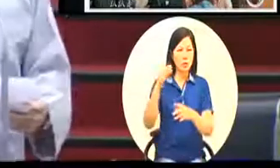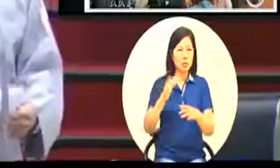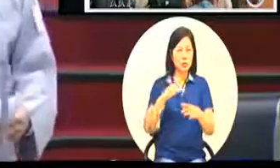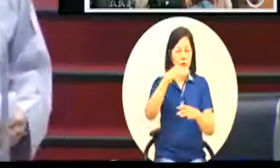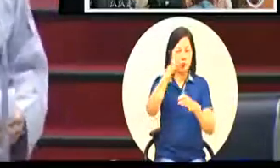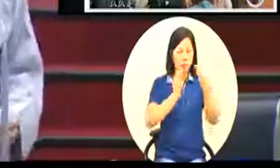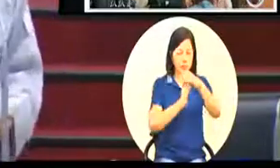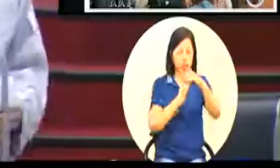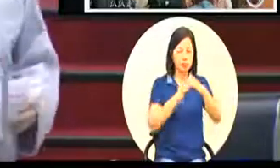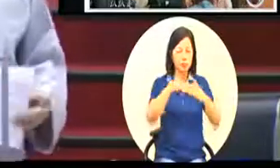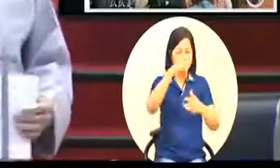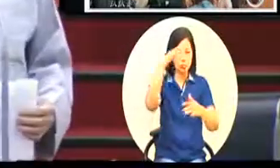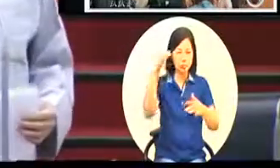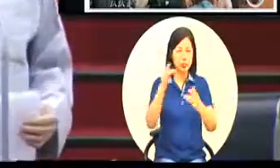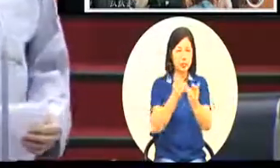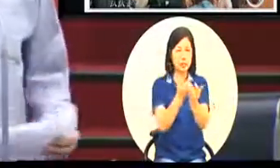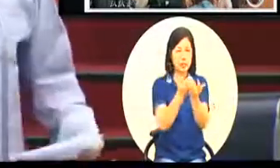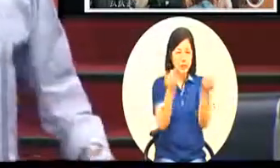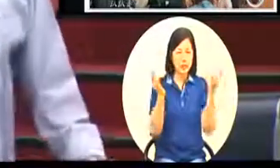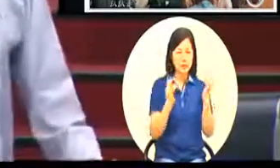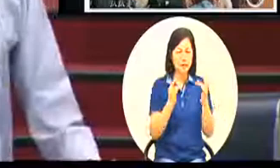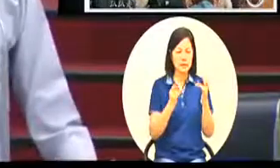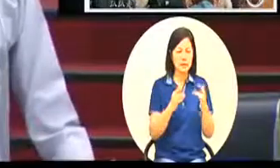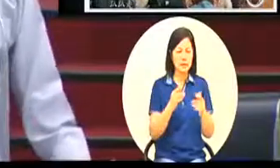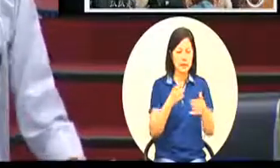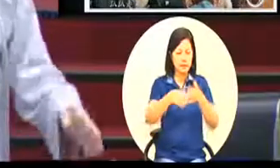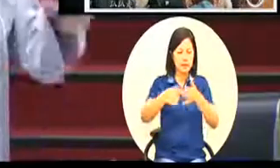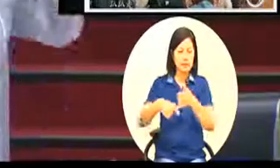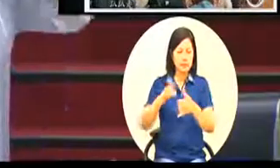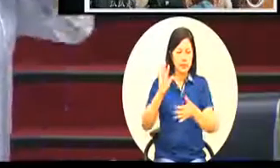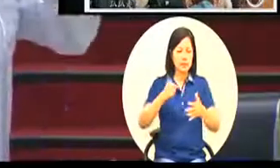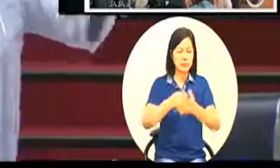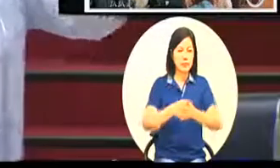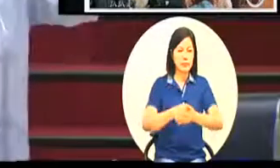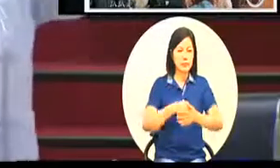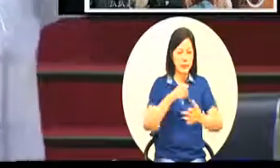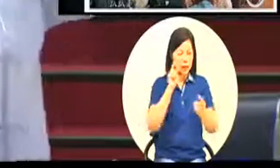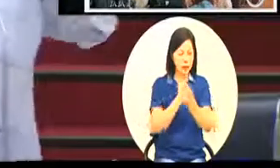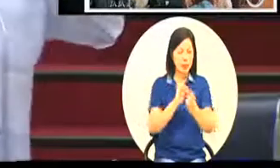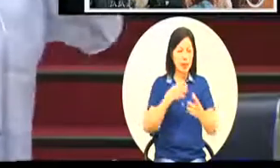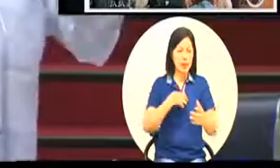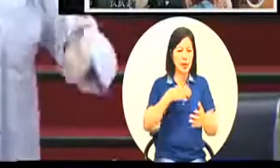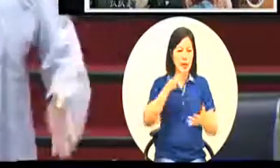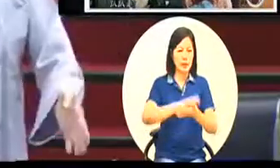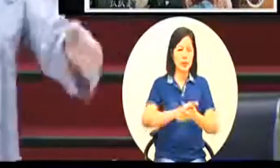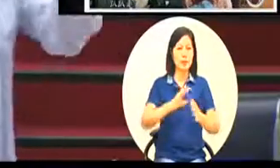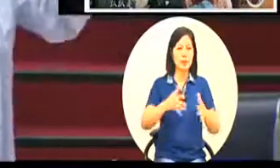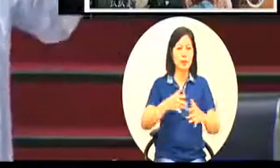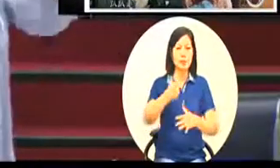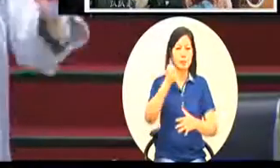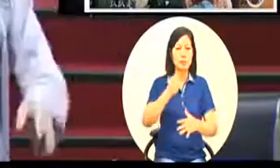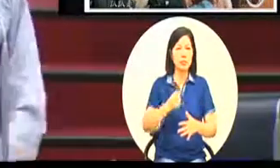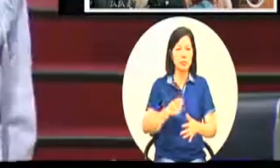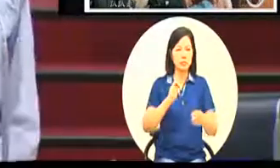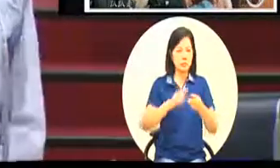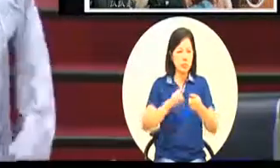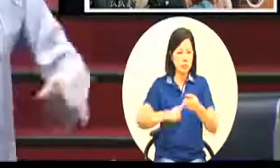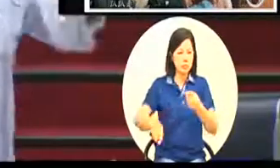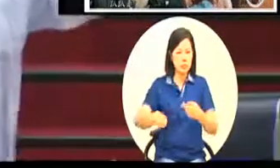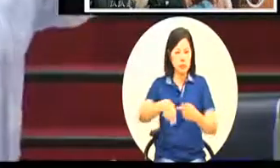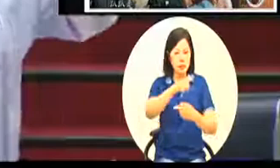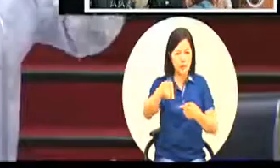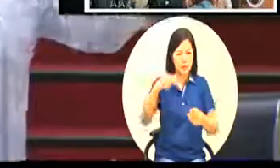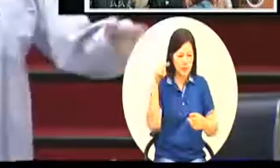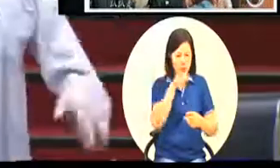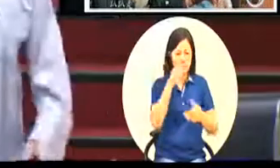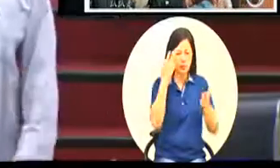各有志，我拢无意见。但是对阿扁总统的职权是非公告和盖棺论定嘛，